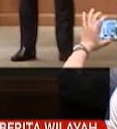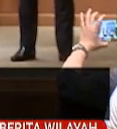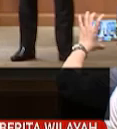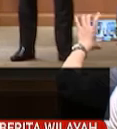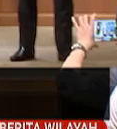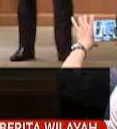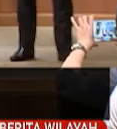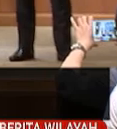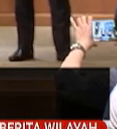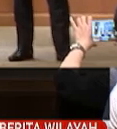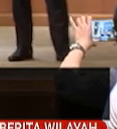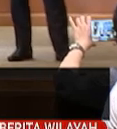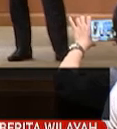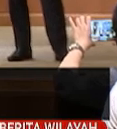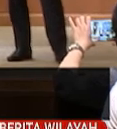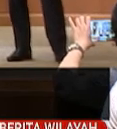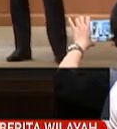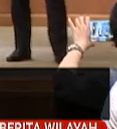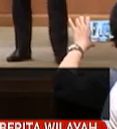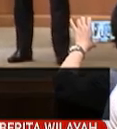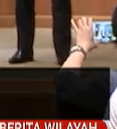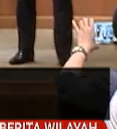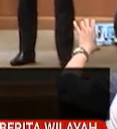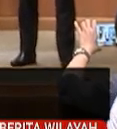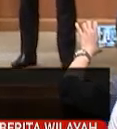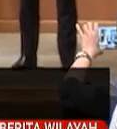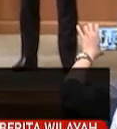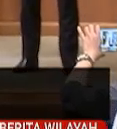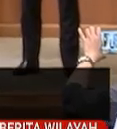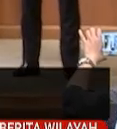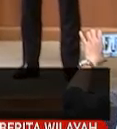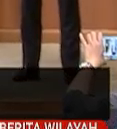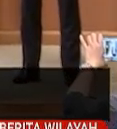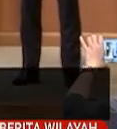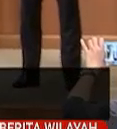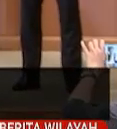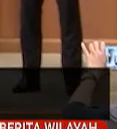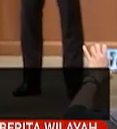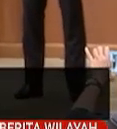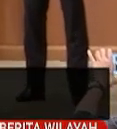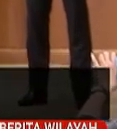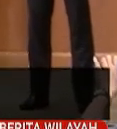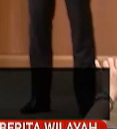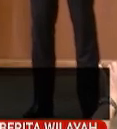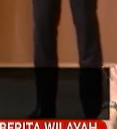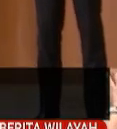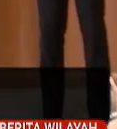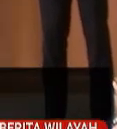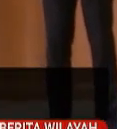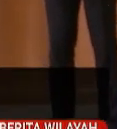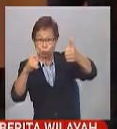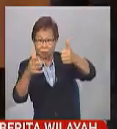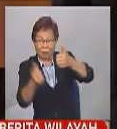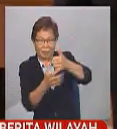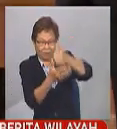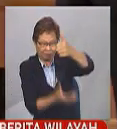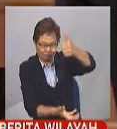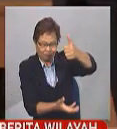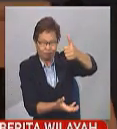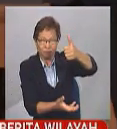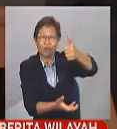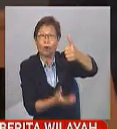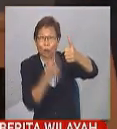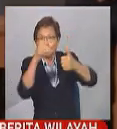kerajaan telah meluluskan tata cara perolehan secara darurat Selain itu peruntukan 100000000 tinggi juga disediakan